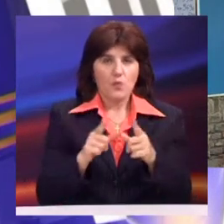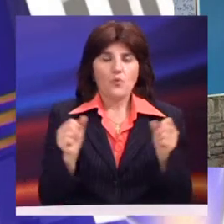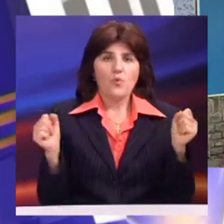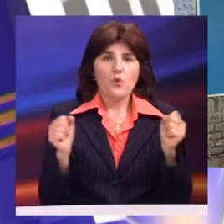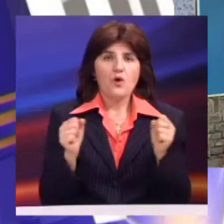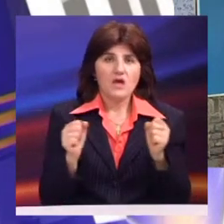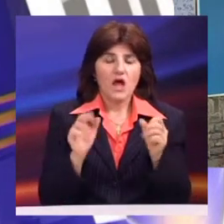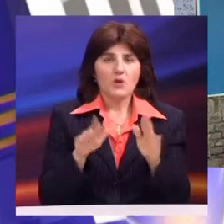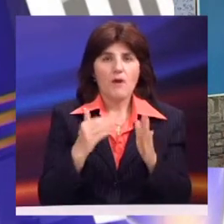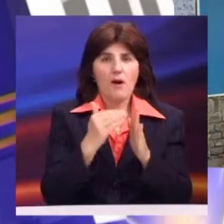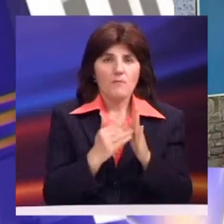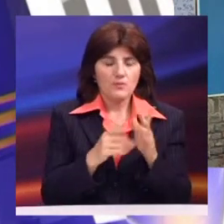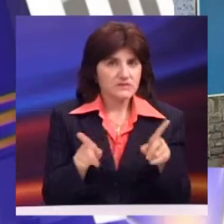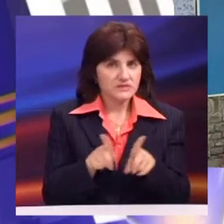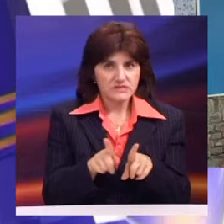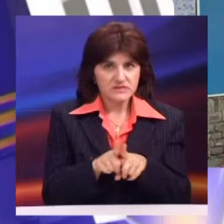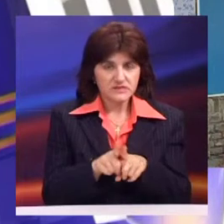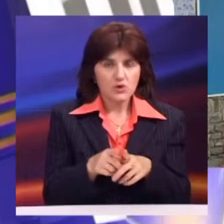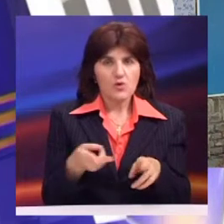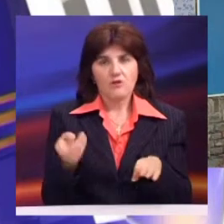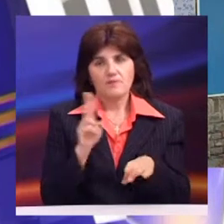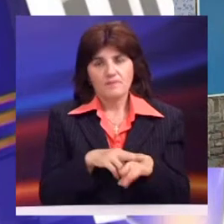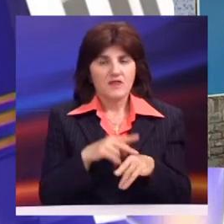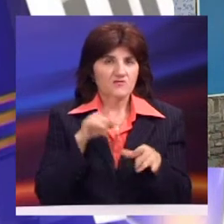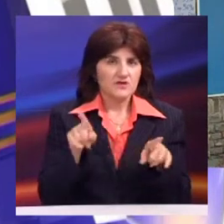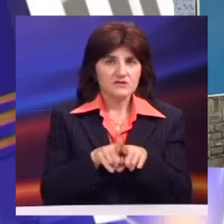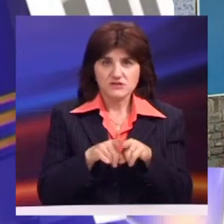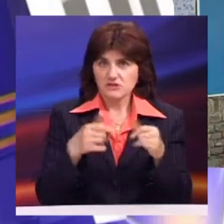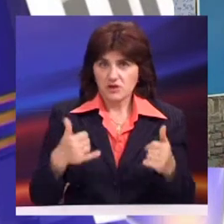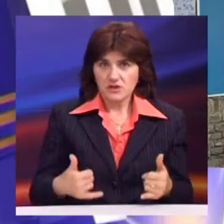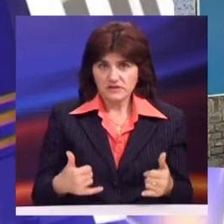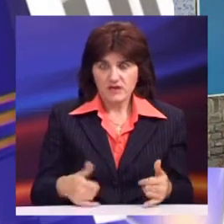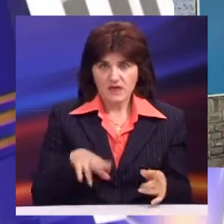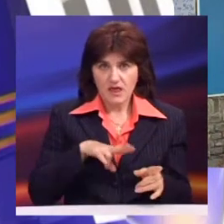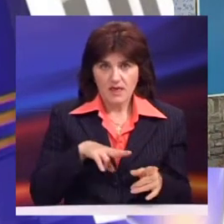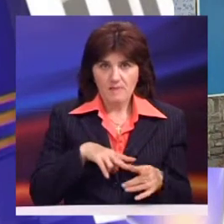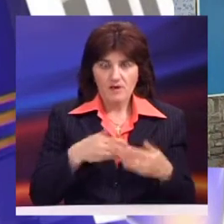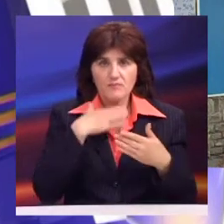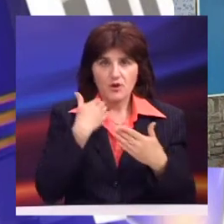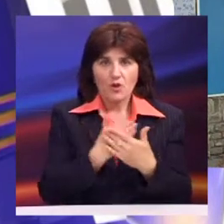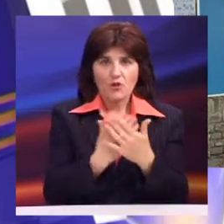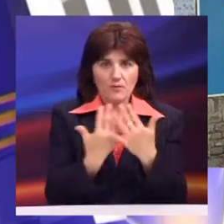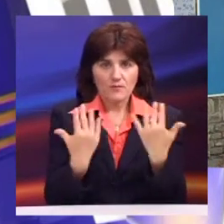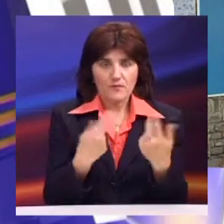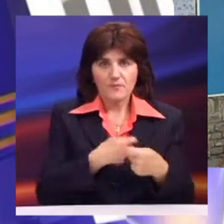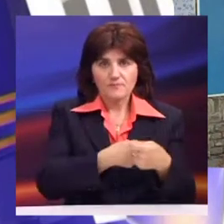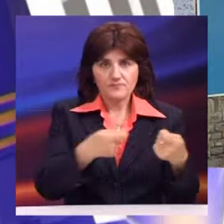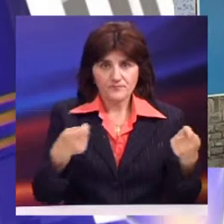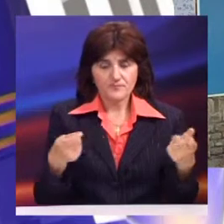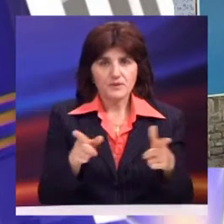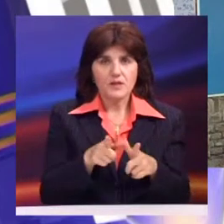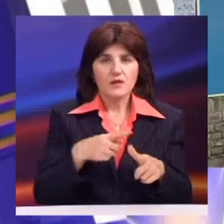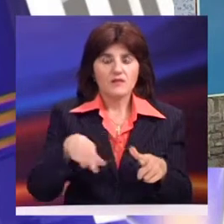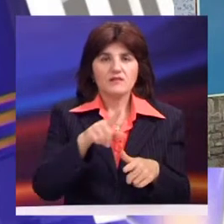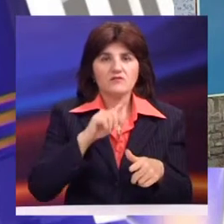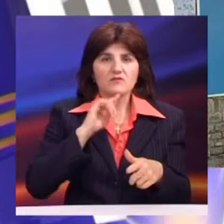u januaru su neki drugi popusti. Uglavnom, da kažemo, popusti traju evo i sad, već kao last minute ponude, ali nekad rani booking